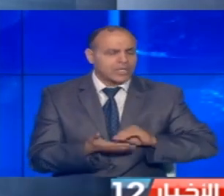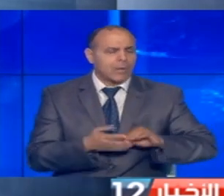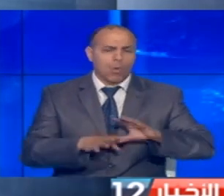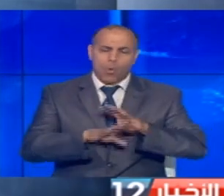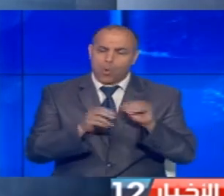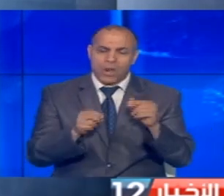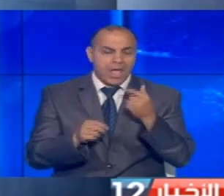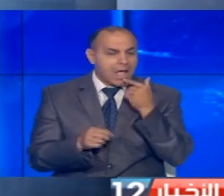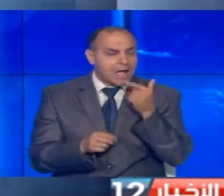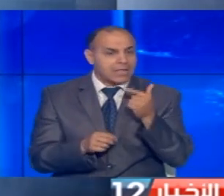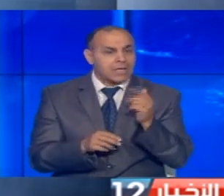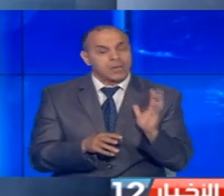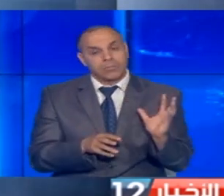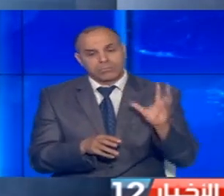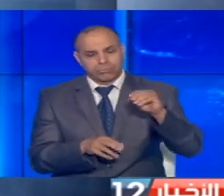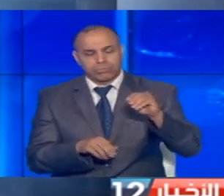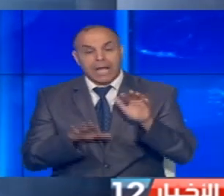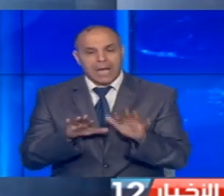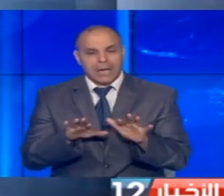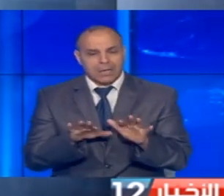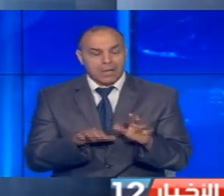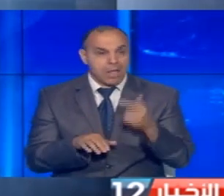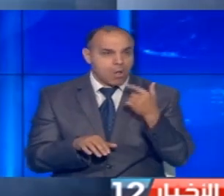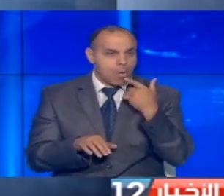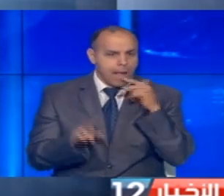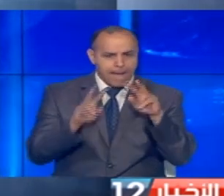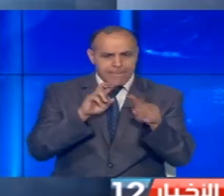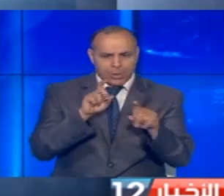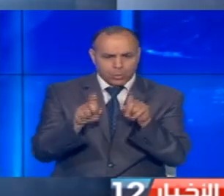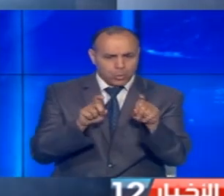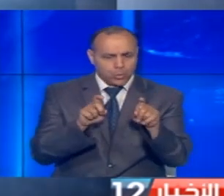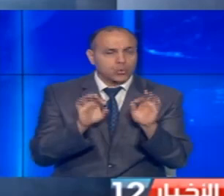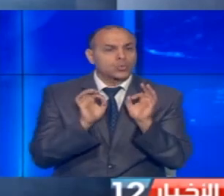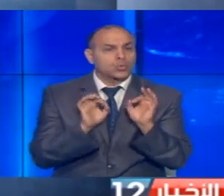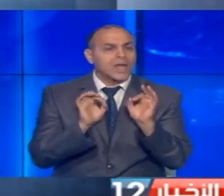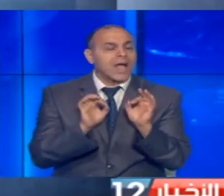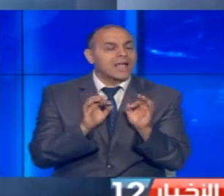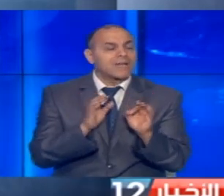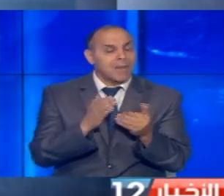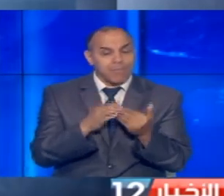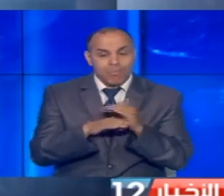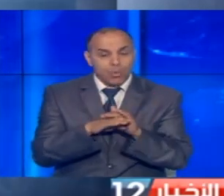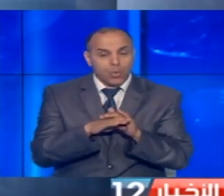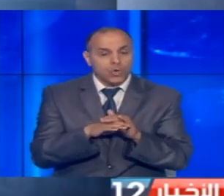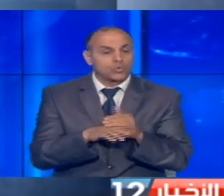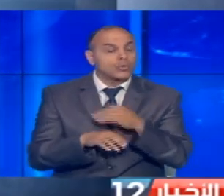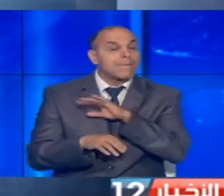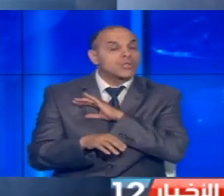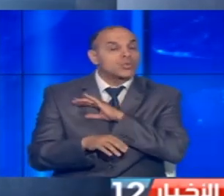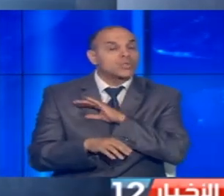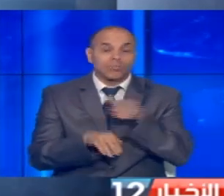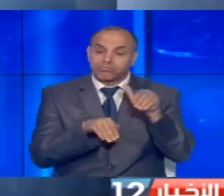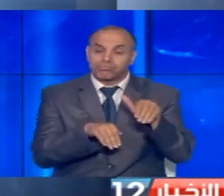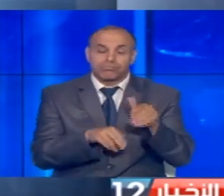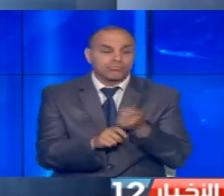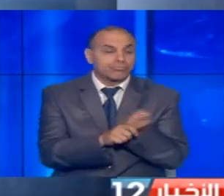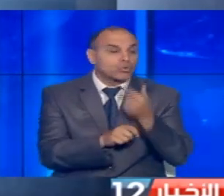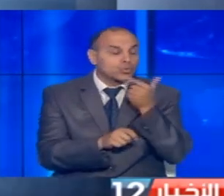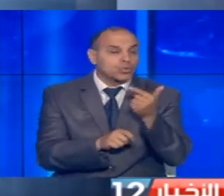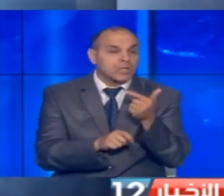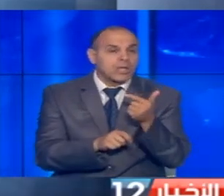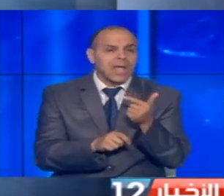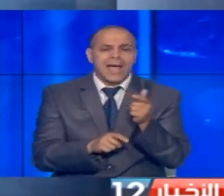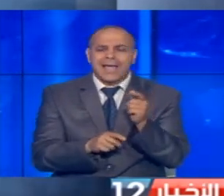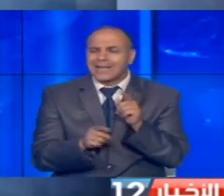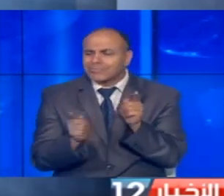للامن الوطني بالتحول الى جزيره قرقنه والتحقيق في ملابسات الحادث والظروف اللي حفت به وتحديد المسؤوليات تجاه من ثبت ضلوعه في